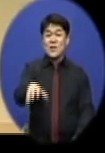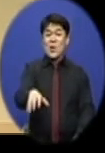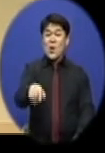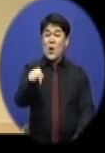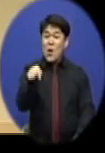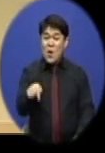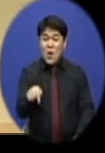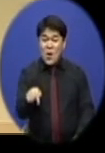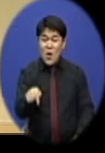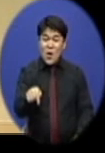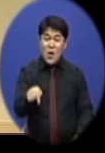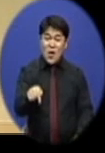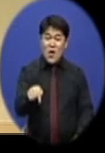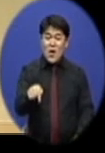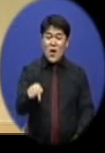고향에서